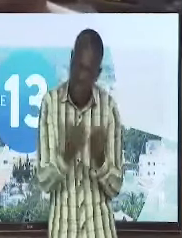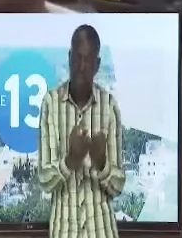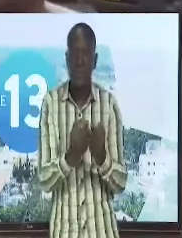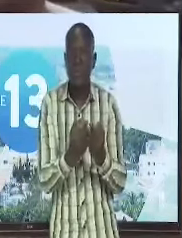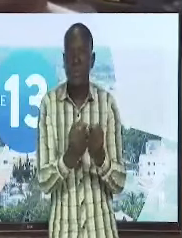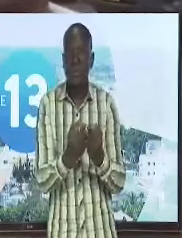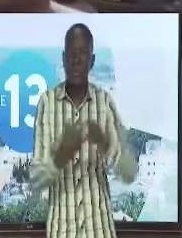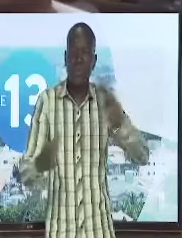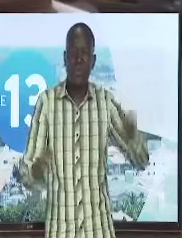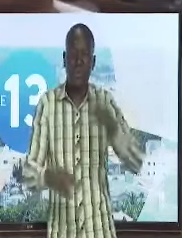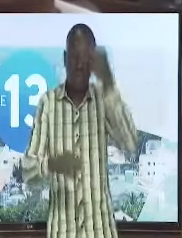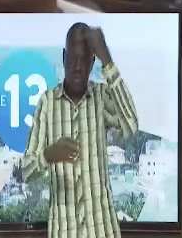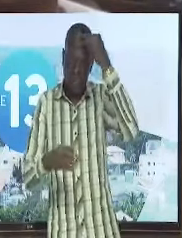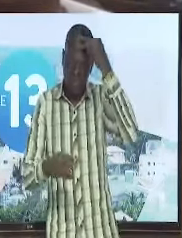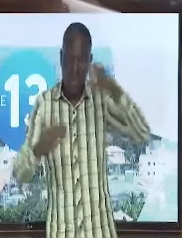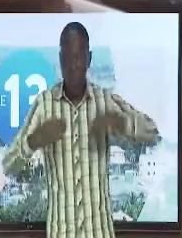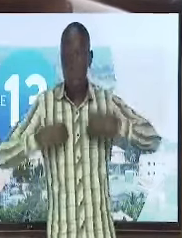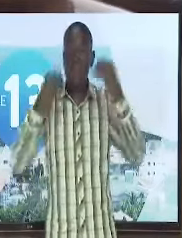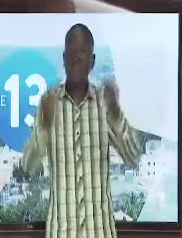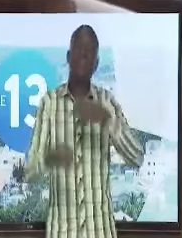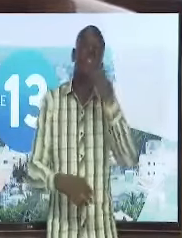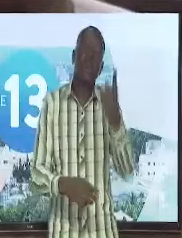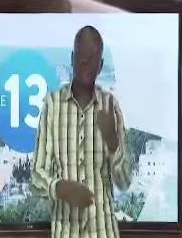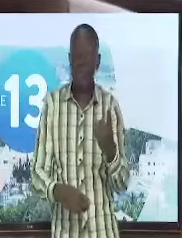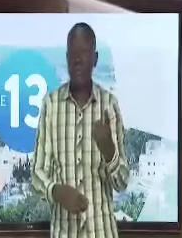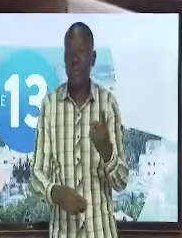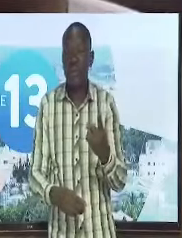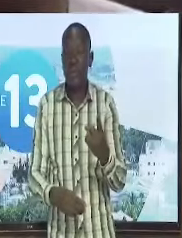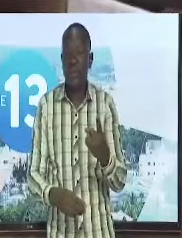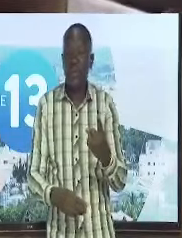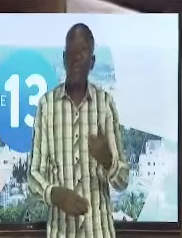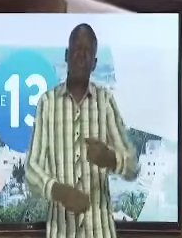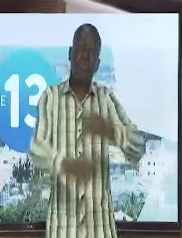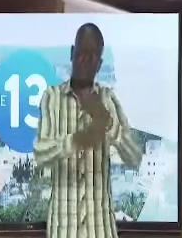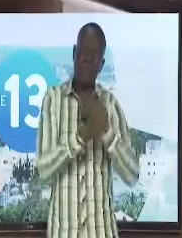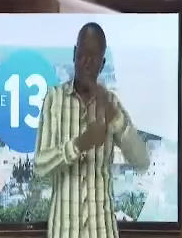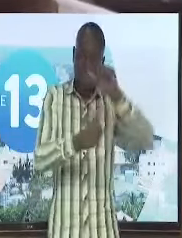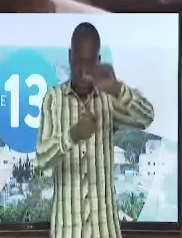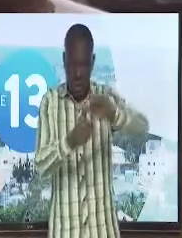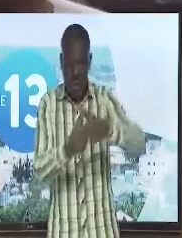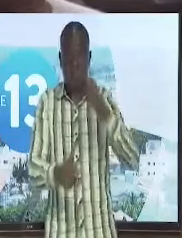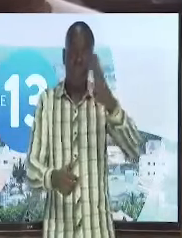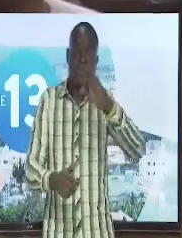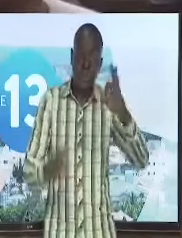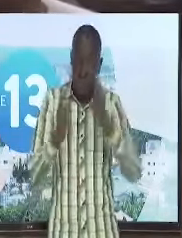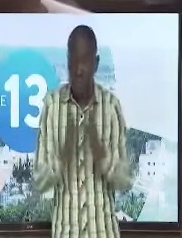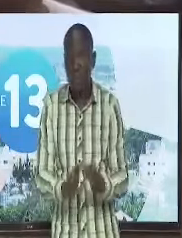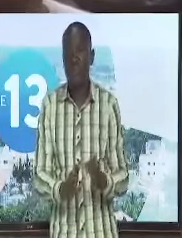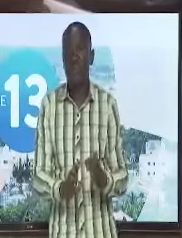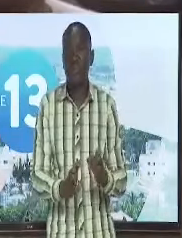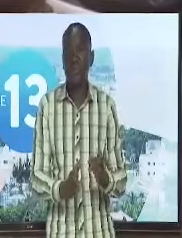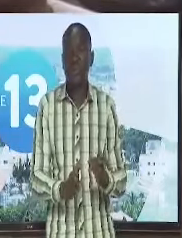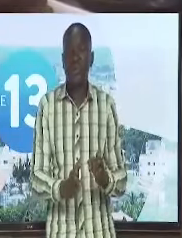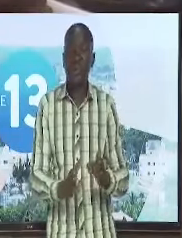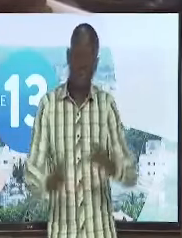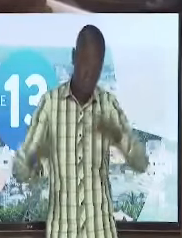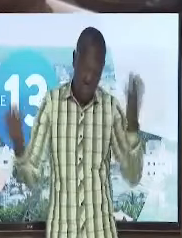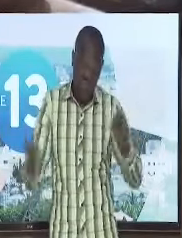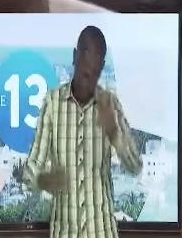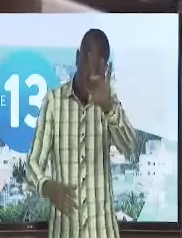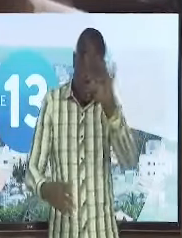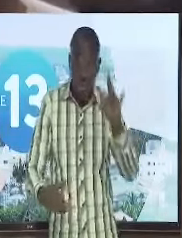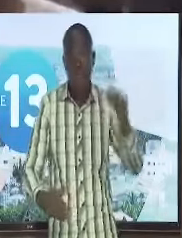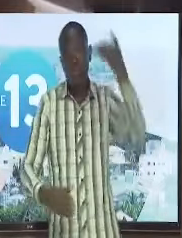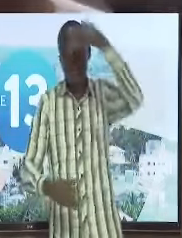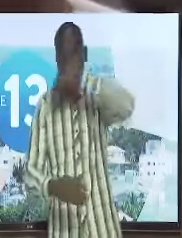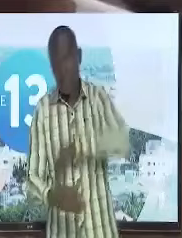de la Santé l'a souligné, on aimerait que chaque Burkinabé, là où il se trouve, puisse